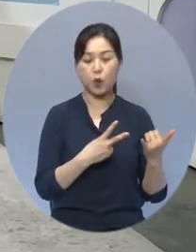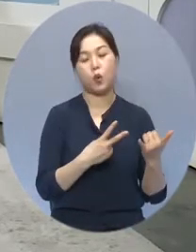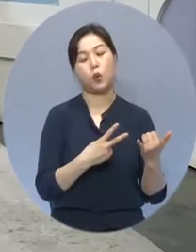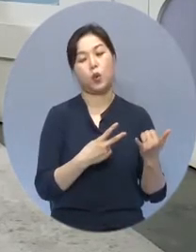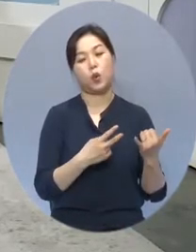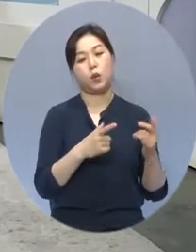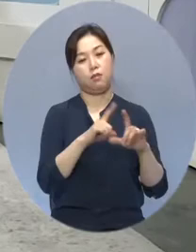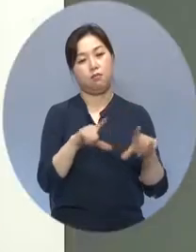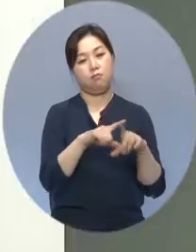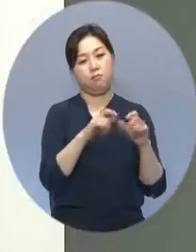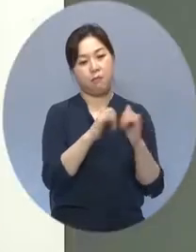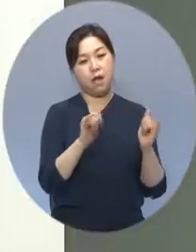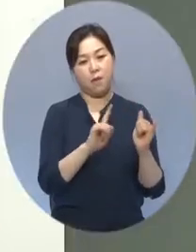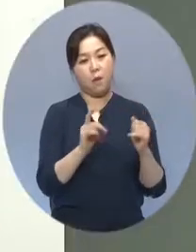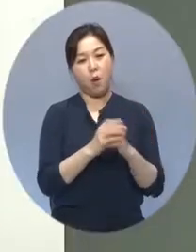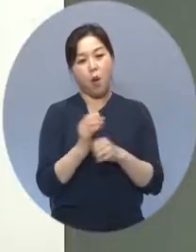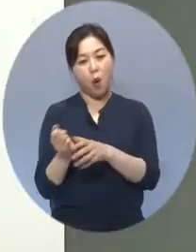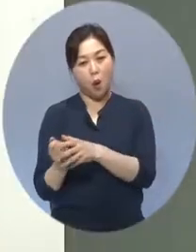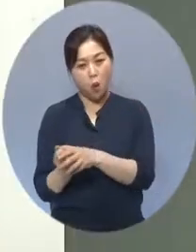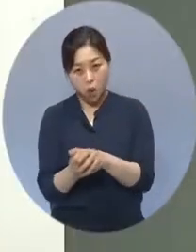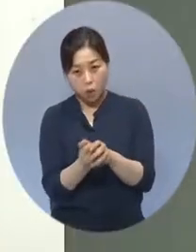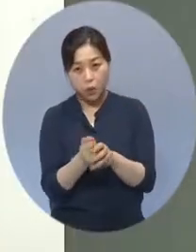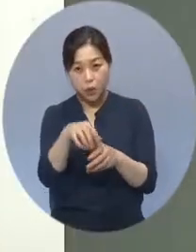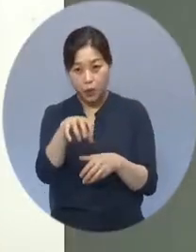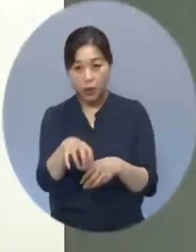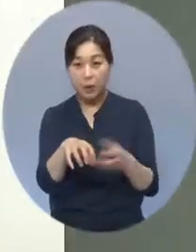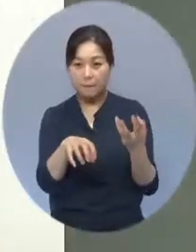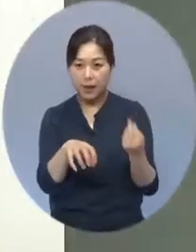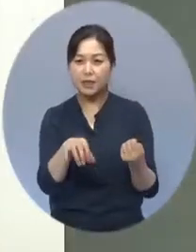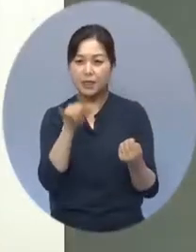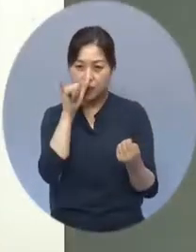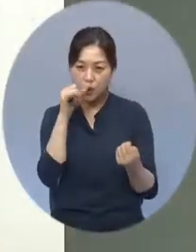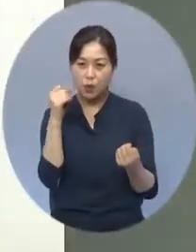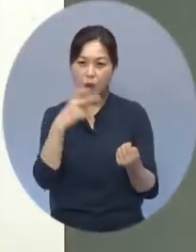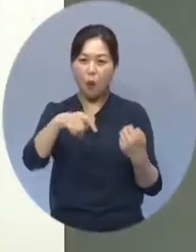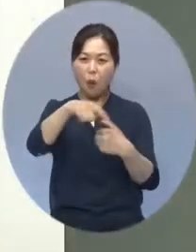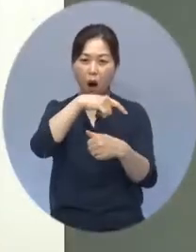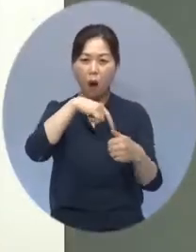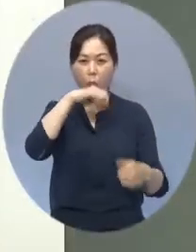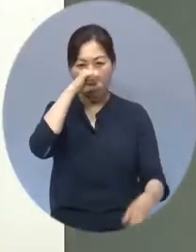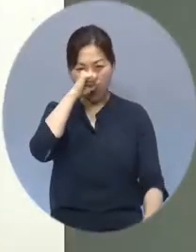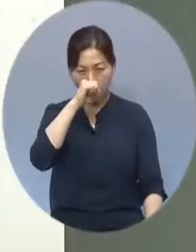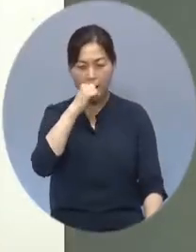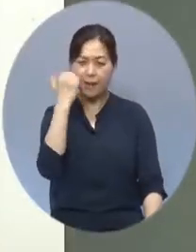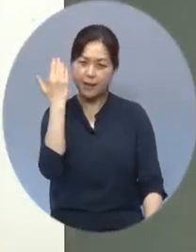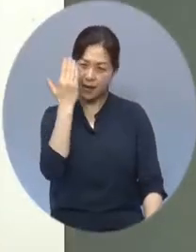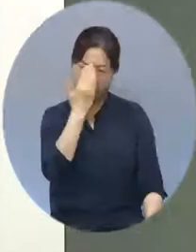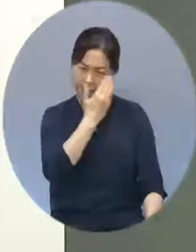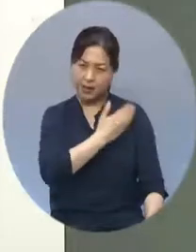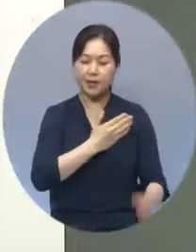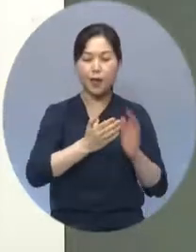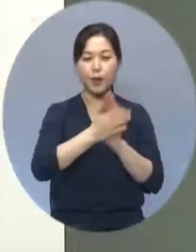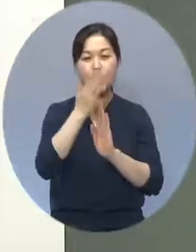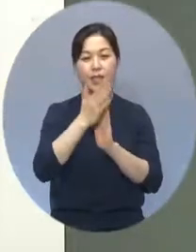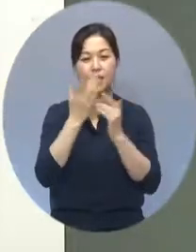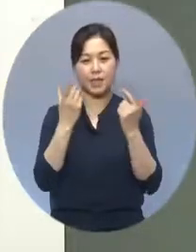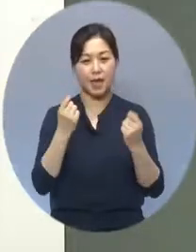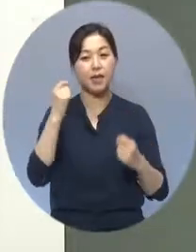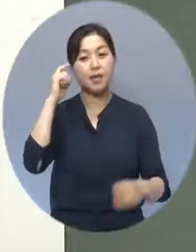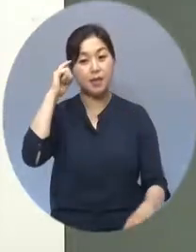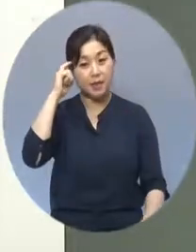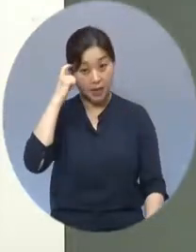일반인들이 골프장도 좀 많고 아주 환경도 좋고 쾌적한 도시 중에 하나다